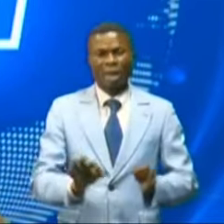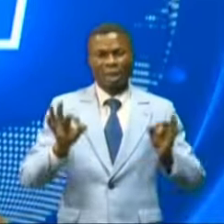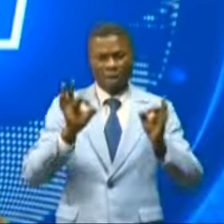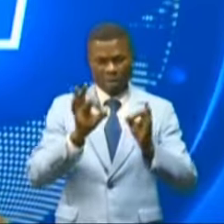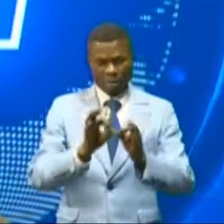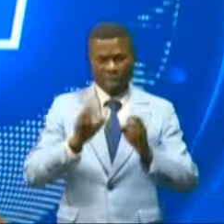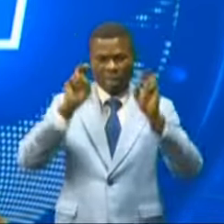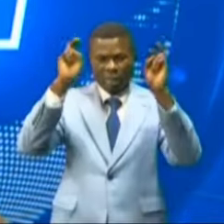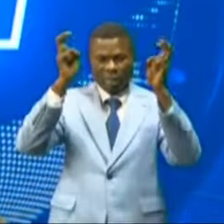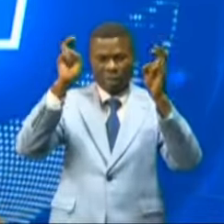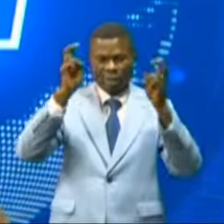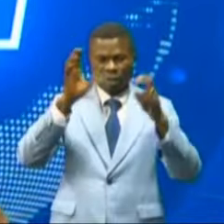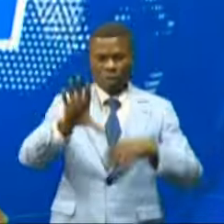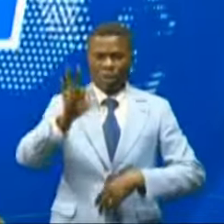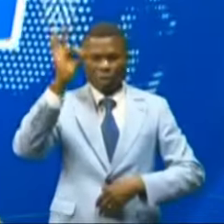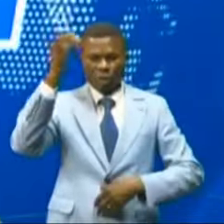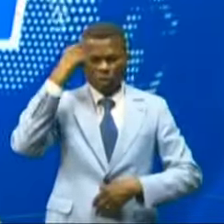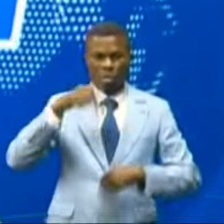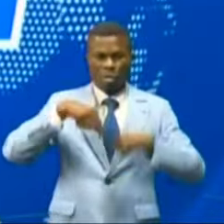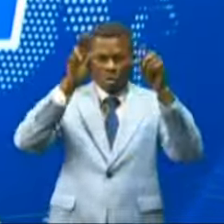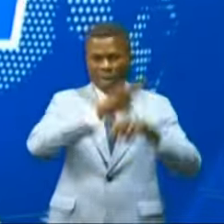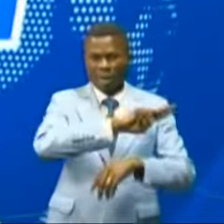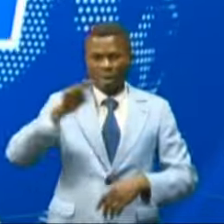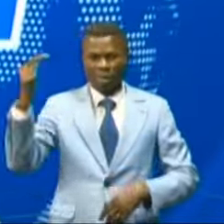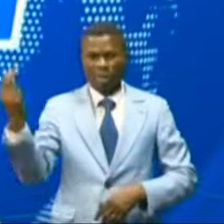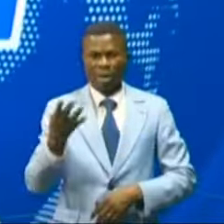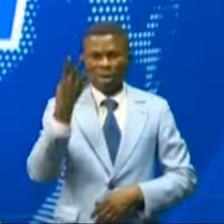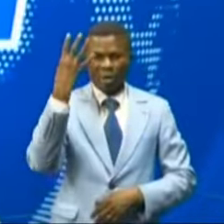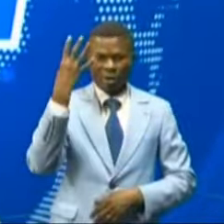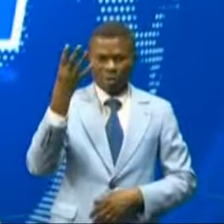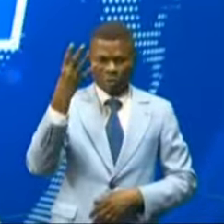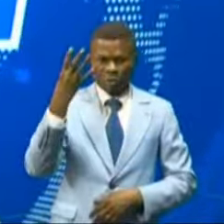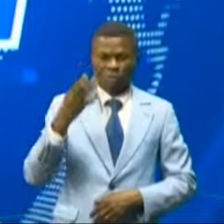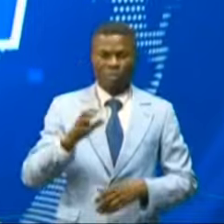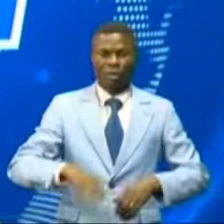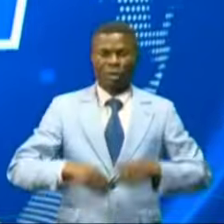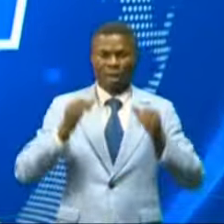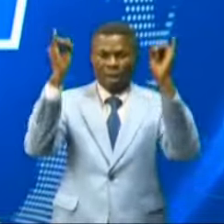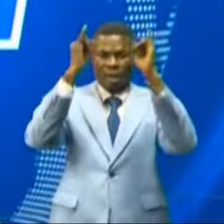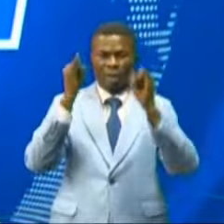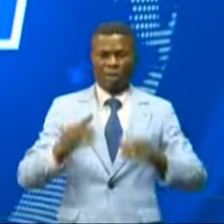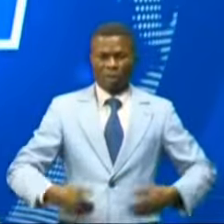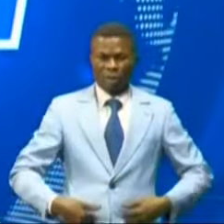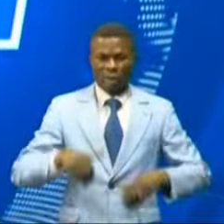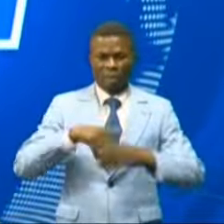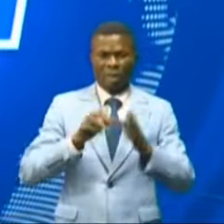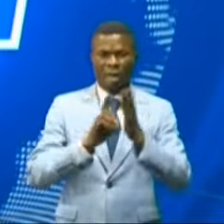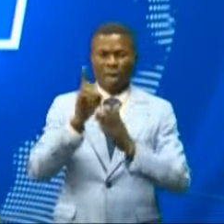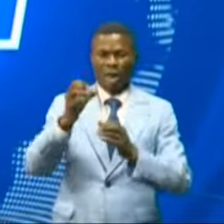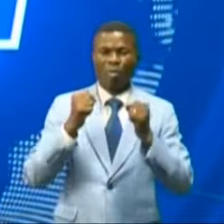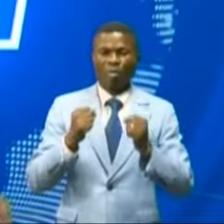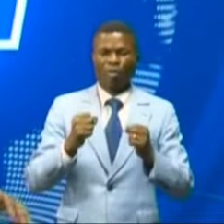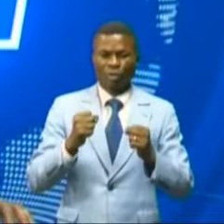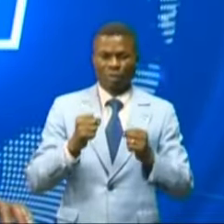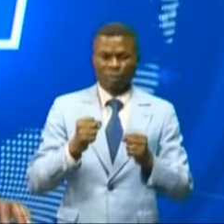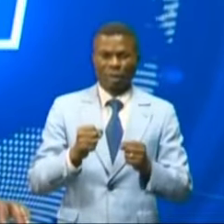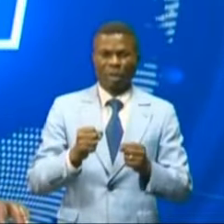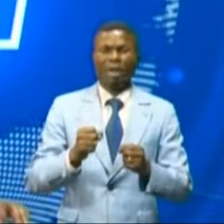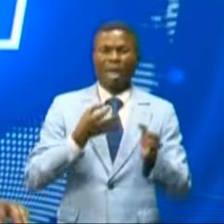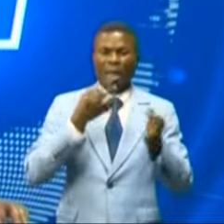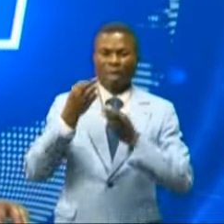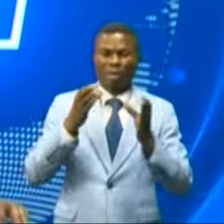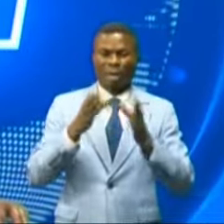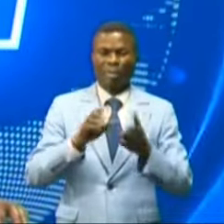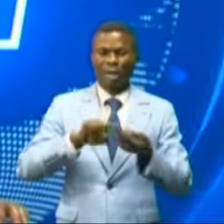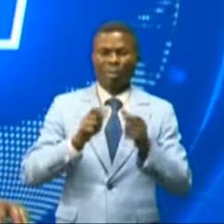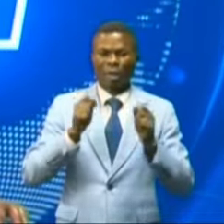du thème retenu pour l'édition 2024 qui est les parcours numériques des jeunes pour un développement durable. Des explications avec